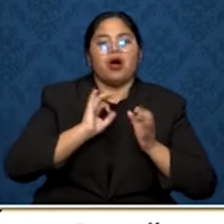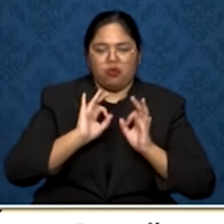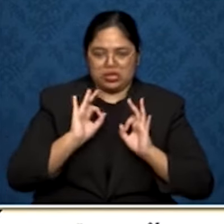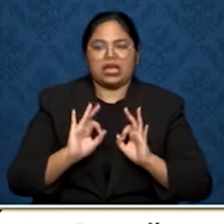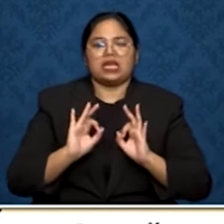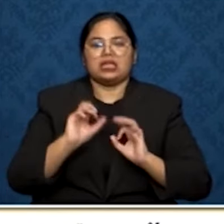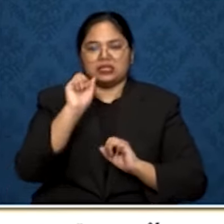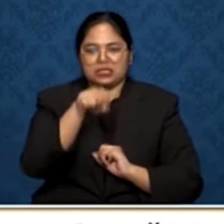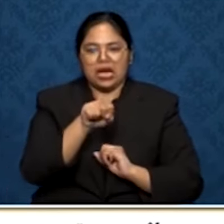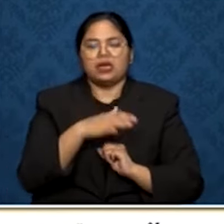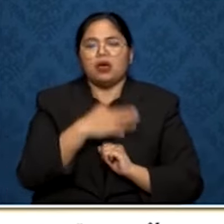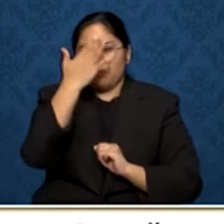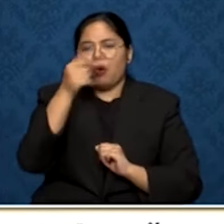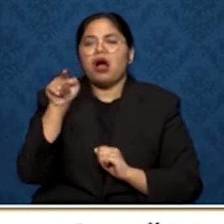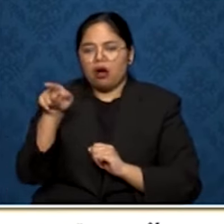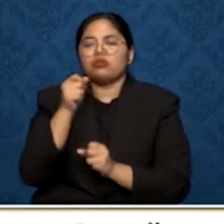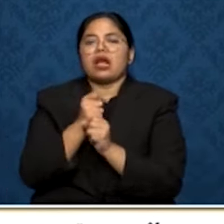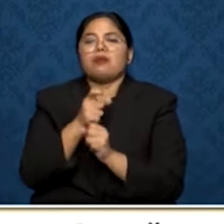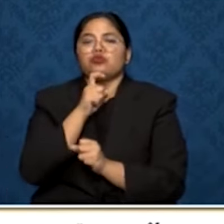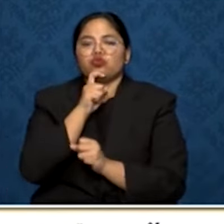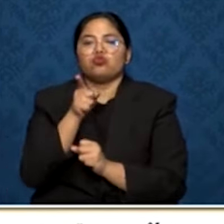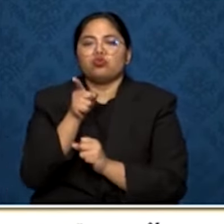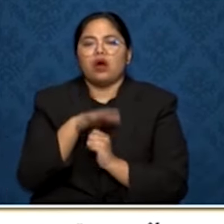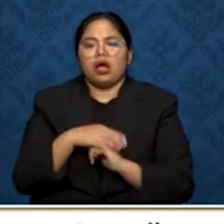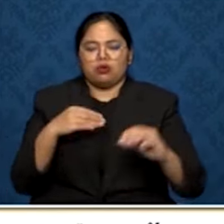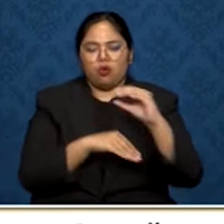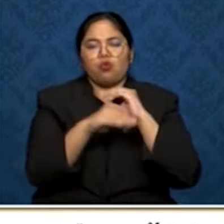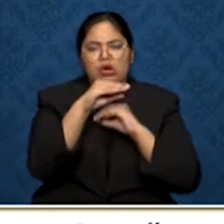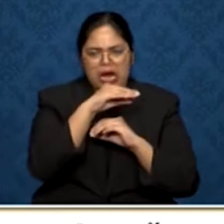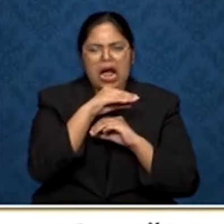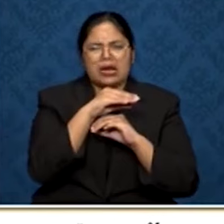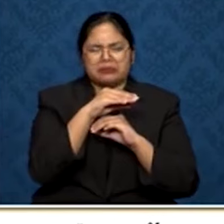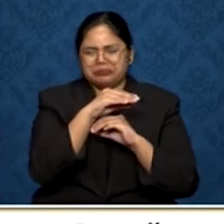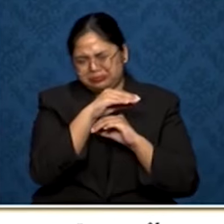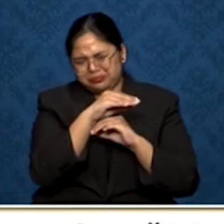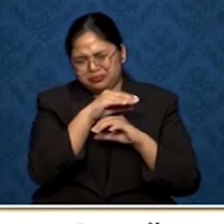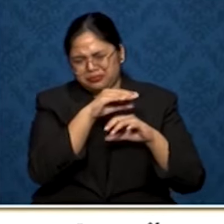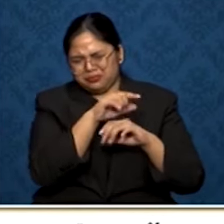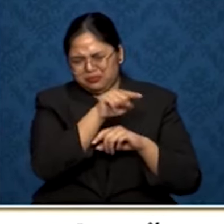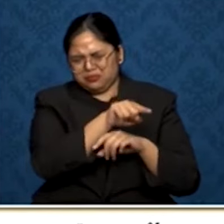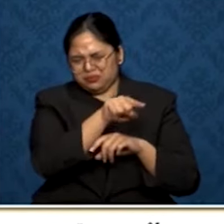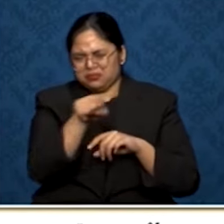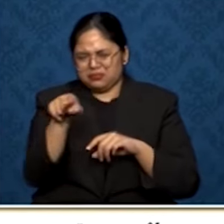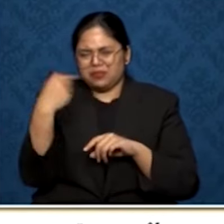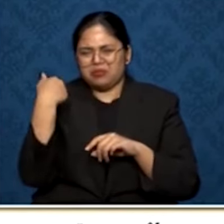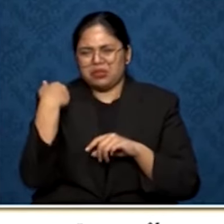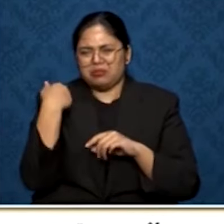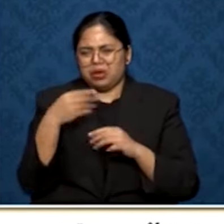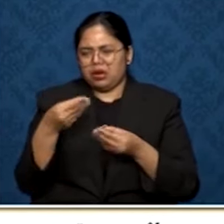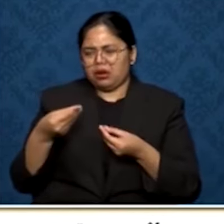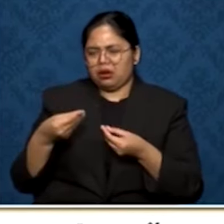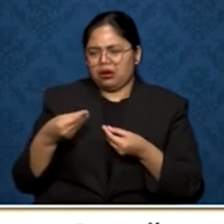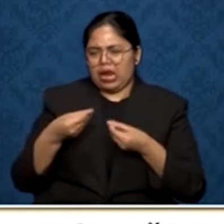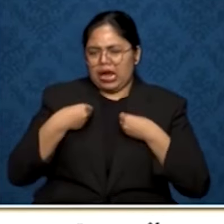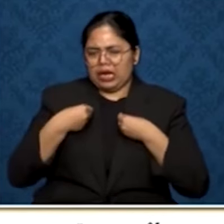ในอตรส hasta entoncesแต่หลายโ plainsการครัผมenen sweetคือมัเหมือนแบบมาตั้งโ RAMSAYแการให้ตัวเอง หรอเปลา